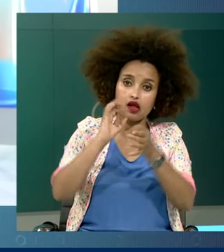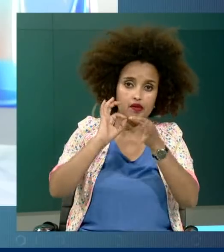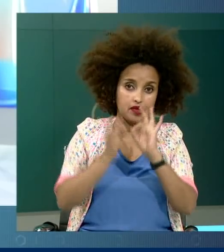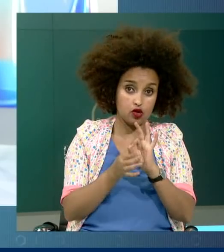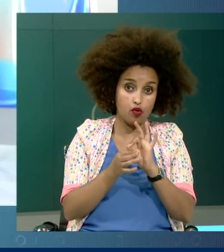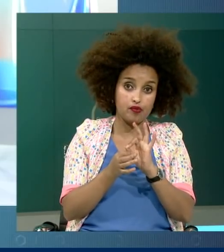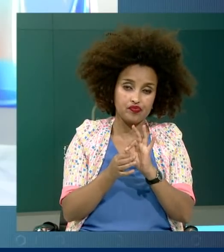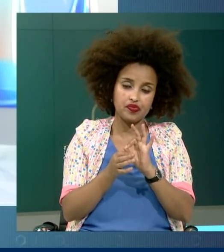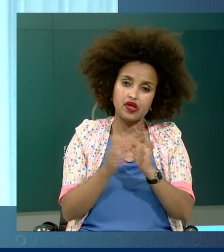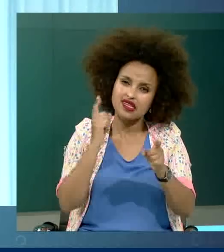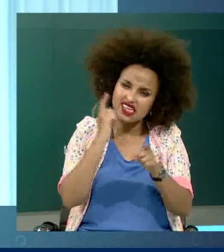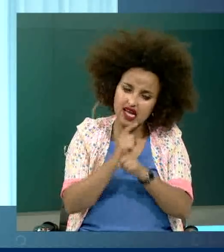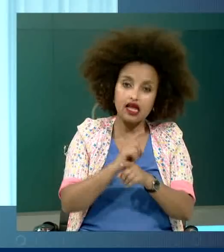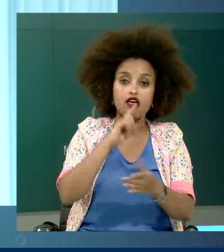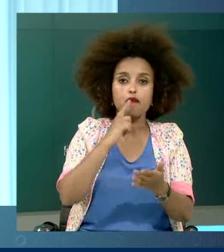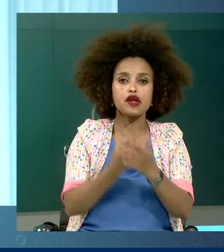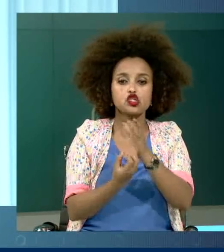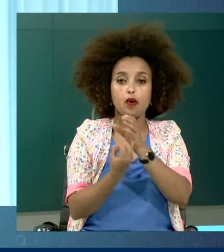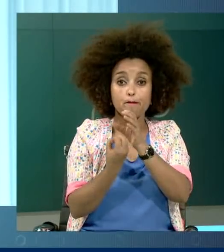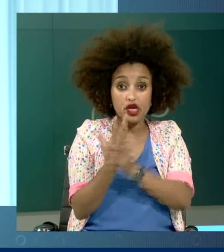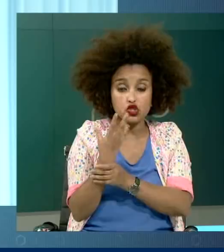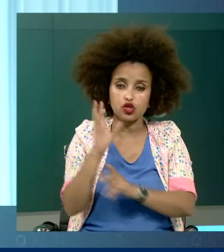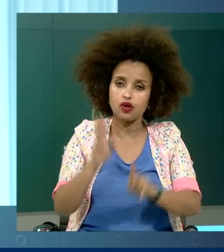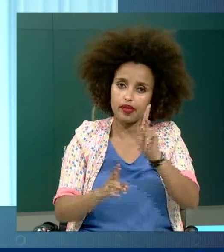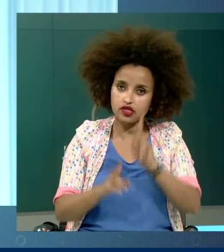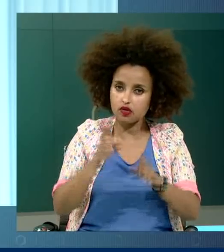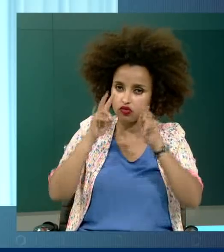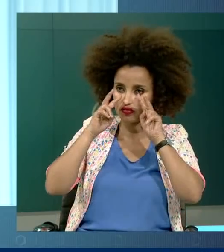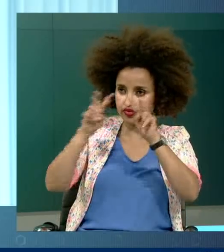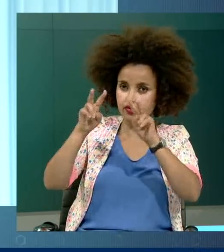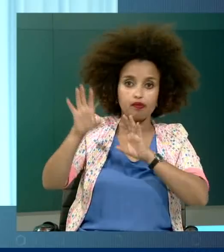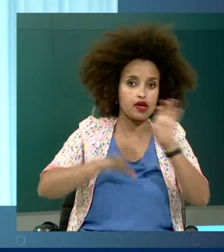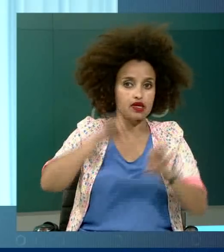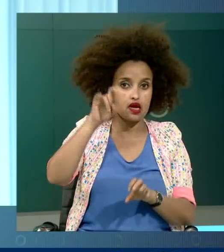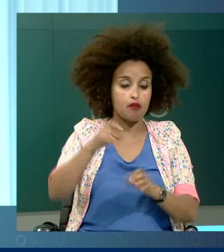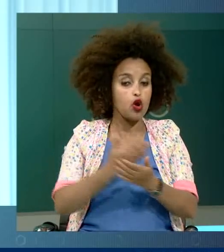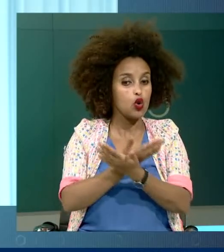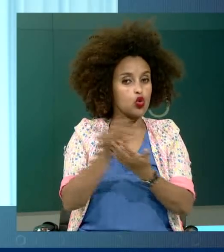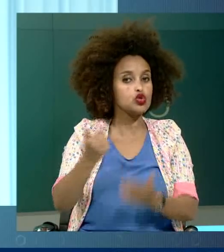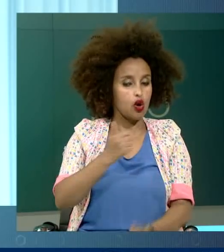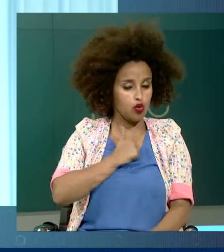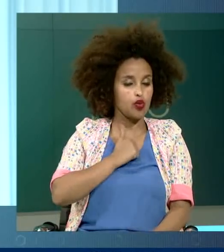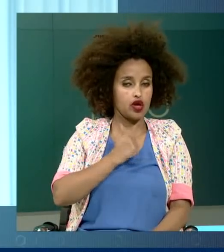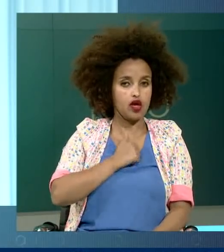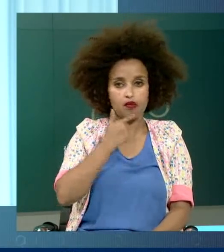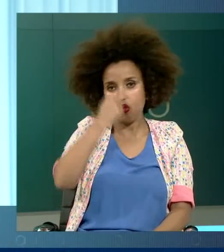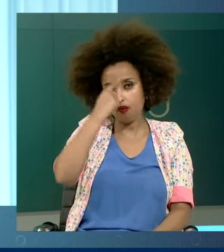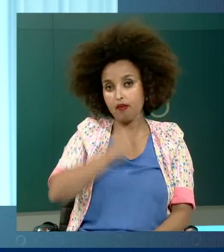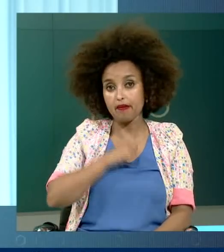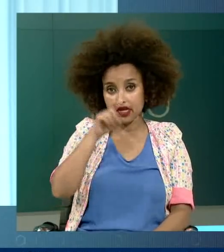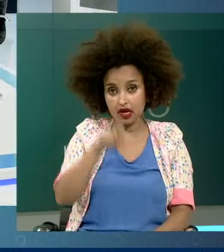ደግሞ ትክክለኞቹን የመረጃ ምንጮች ላይ ህብረተሰቡ በደንብ ትኩረት ማድረግ አለበት እና ጉዳዩ የኔ ነው ብሎ ማመን አለበት።